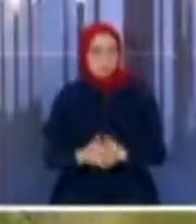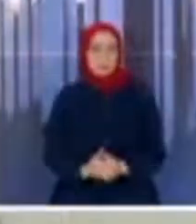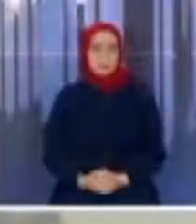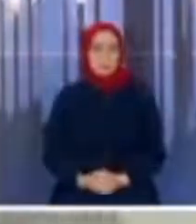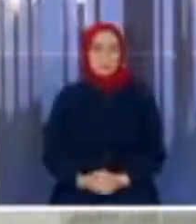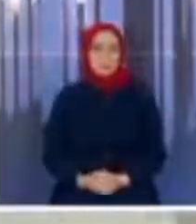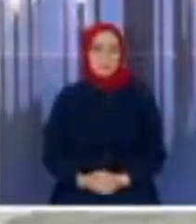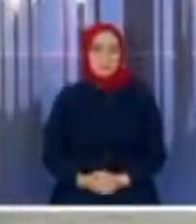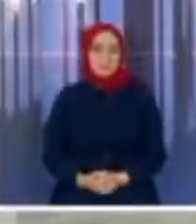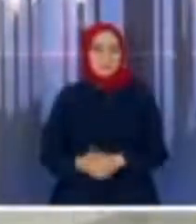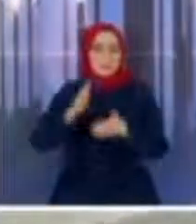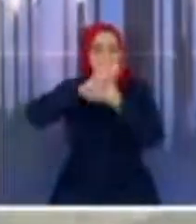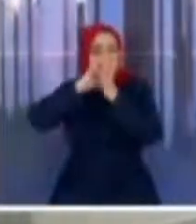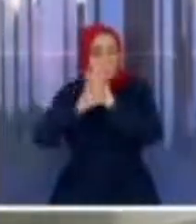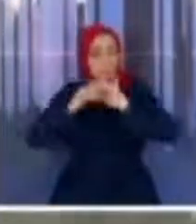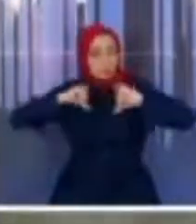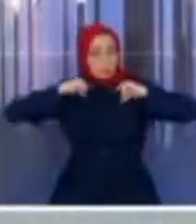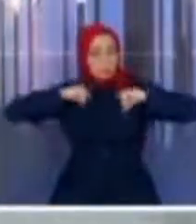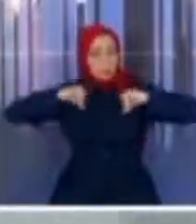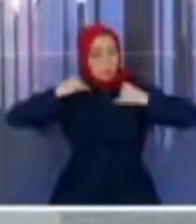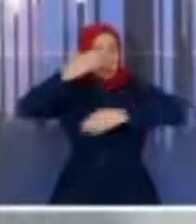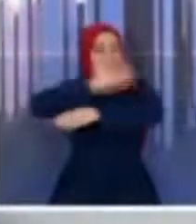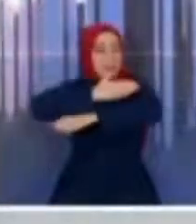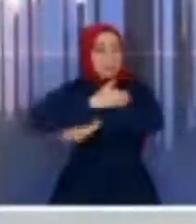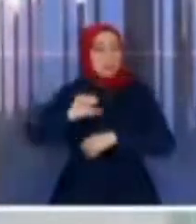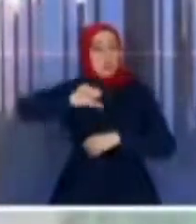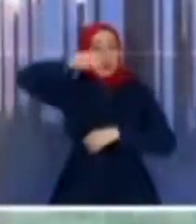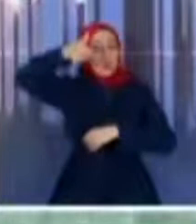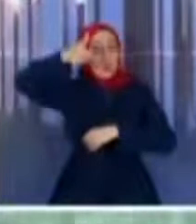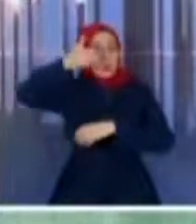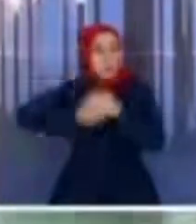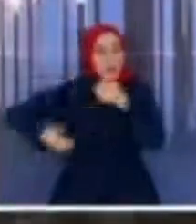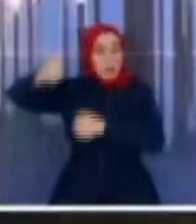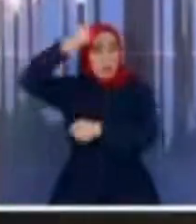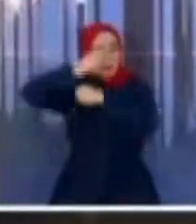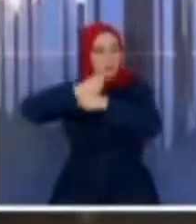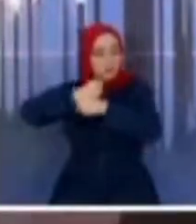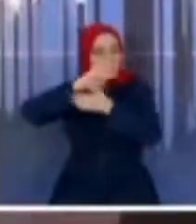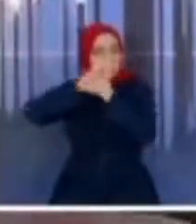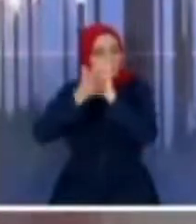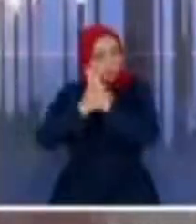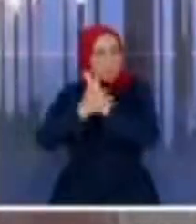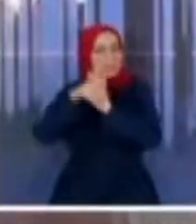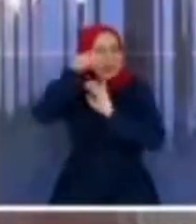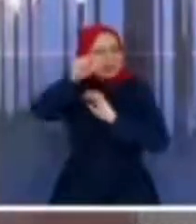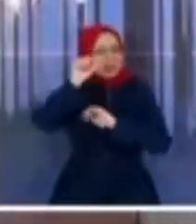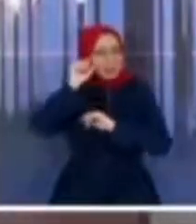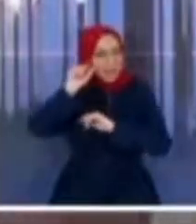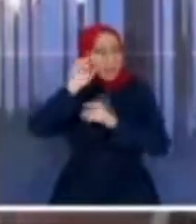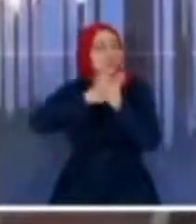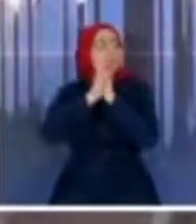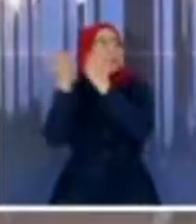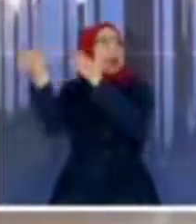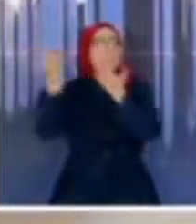جمعية صوت الشاب بباجة بادرت في الدور الأول بإنشاء فضاء دار الجمعيات، فضاء مشترك على ذمة أي جمعية تنشط في